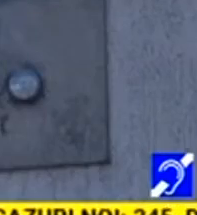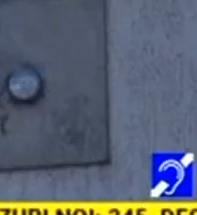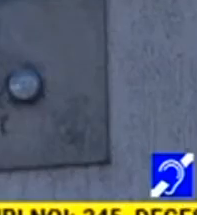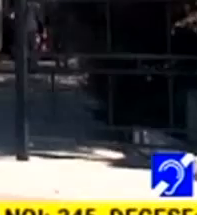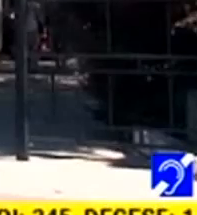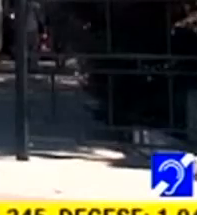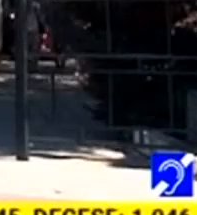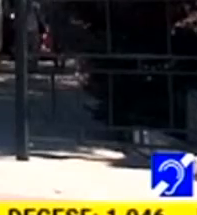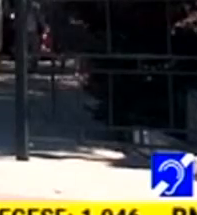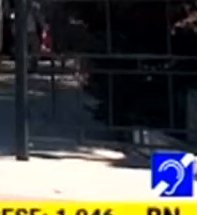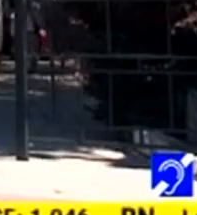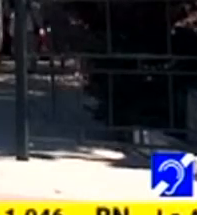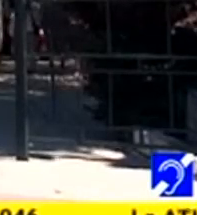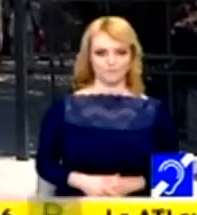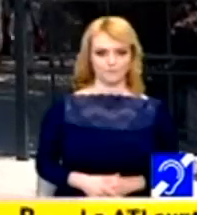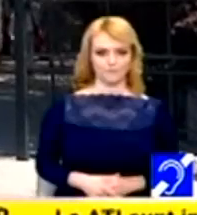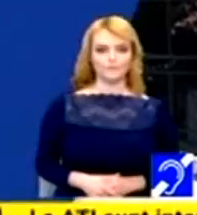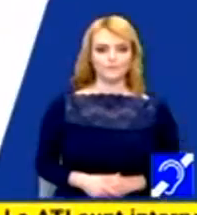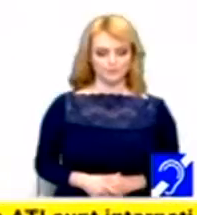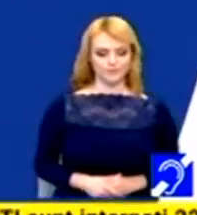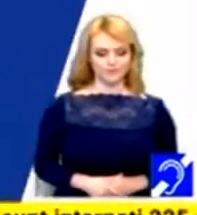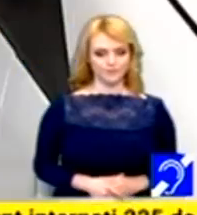vor fi sancționate inclusiv penal.